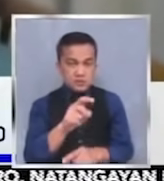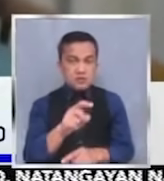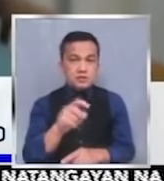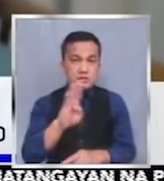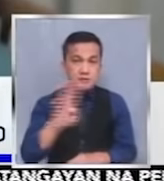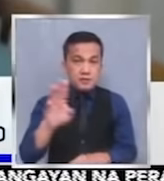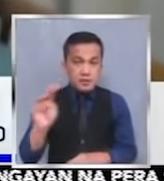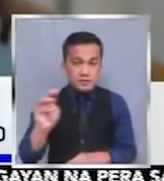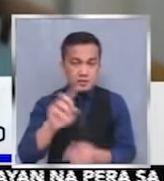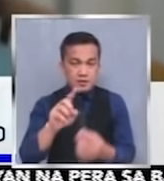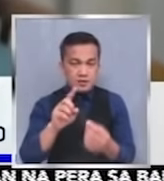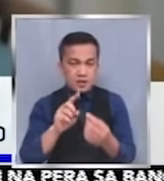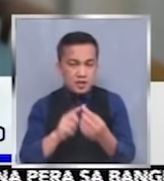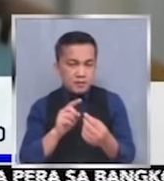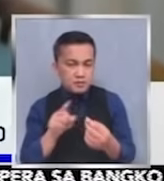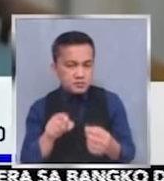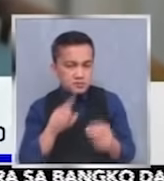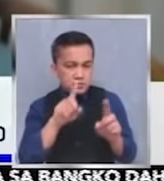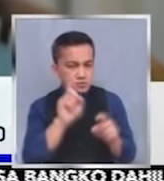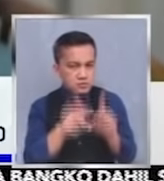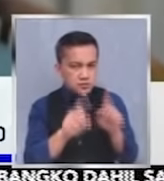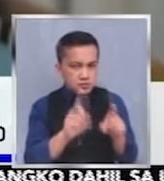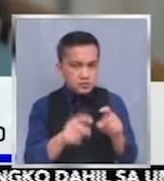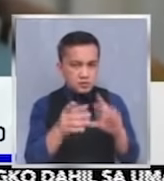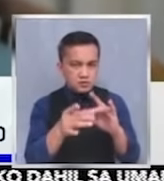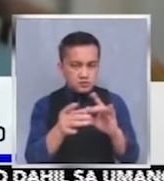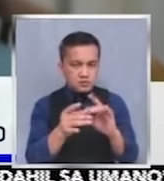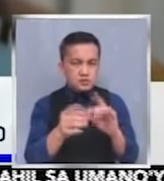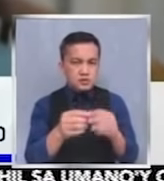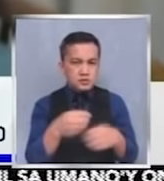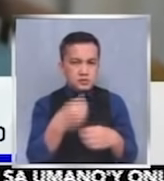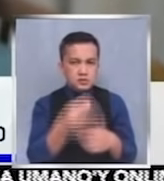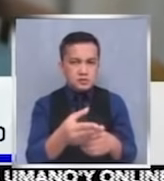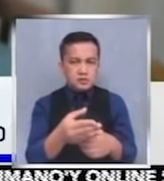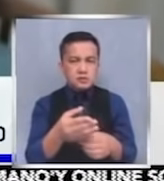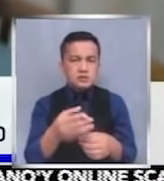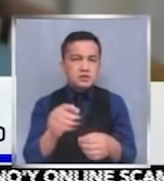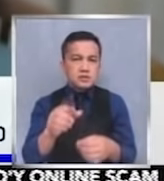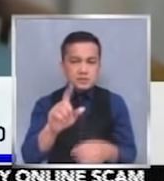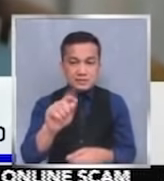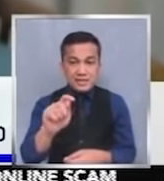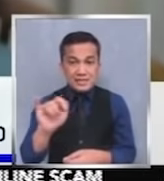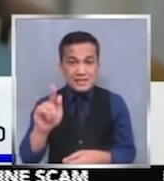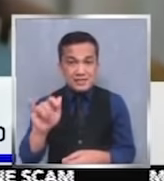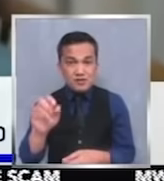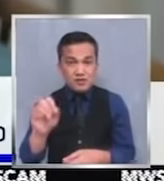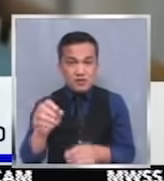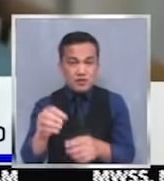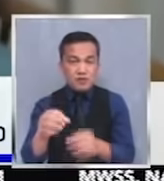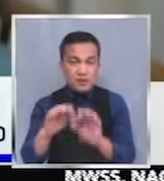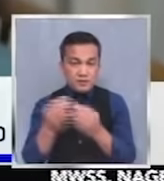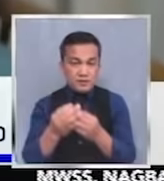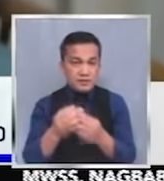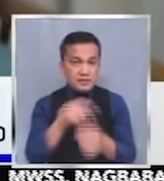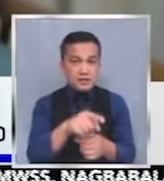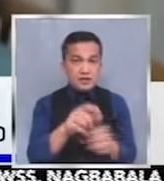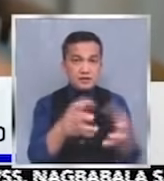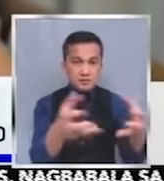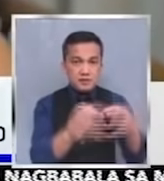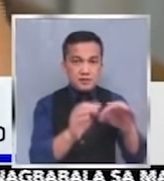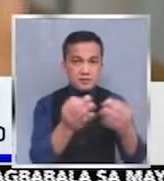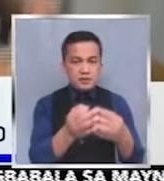Taliano Gold. Batay sa mga kwento, binigyan raw ng ginto ng Taliano family ang mga Marcos at dito umano galing ang yaman ng